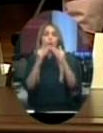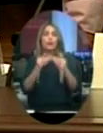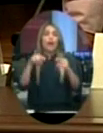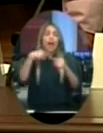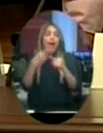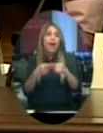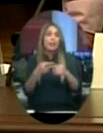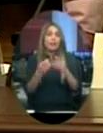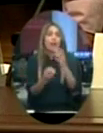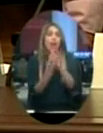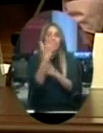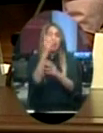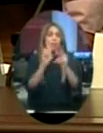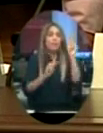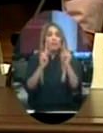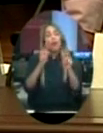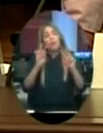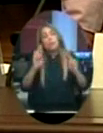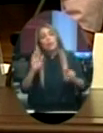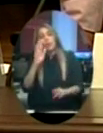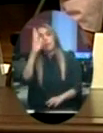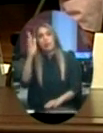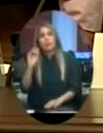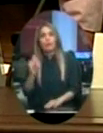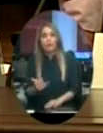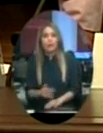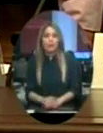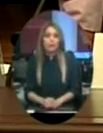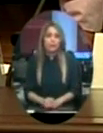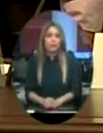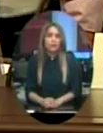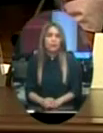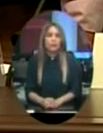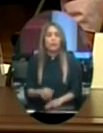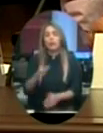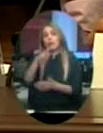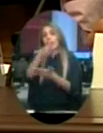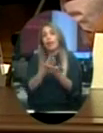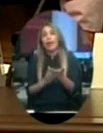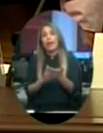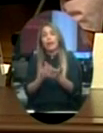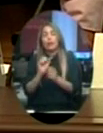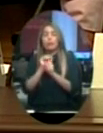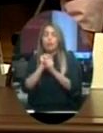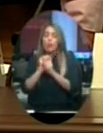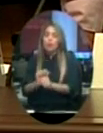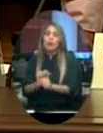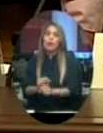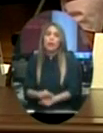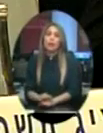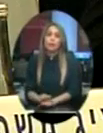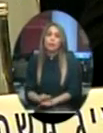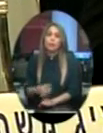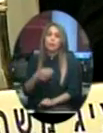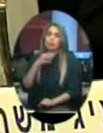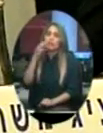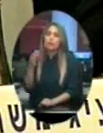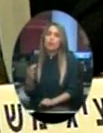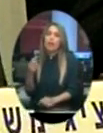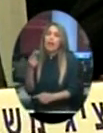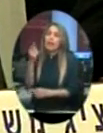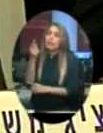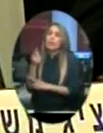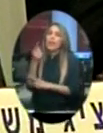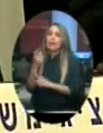שאנחנו מקווים שזה יקרה יום אחד במדינת ישראל, ויש כאלה שגורמים שתומכים בשאלה של האיזוטנקים. אין בכלל בעיה